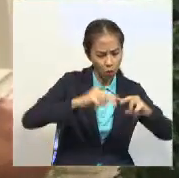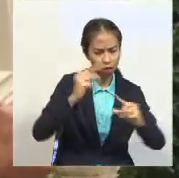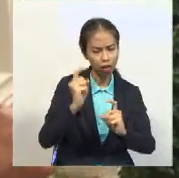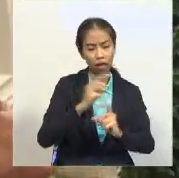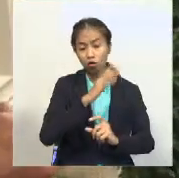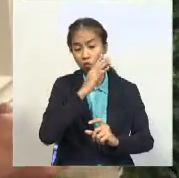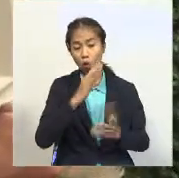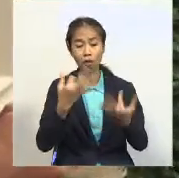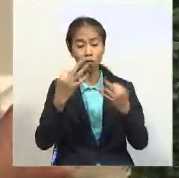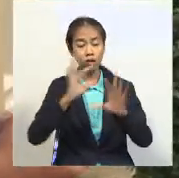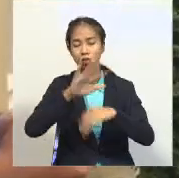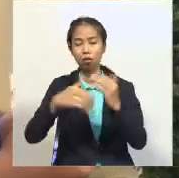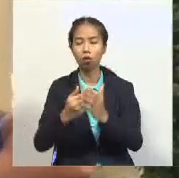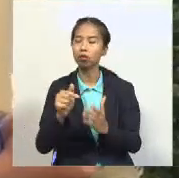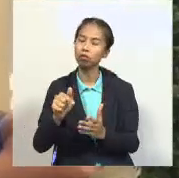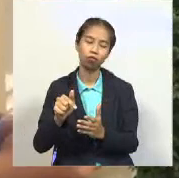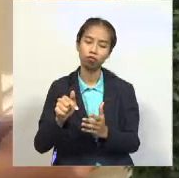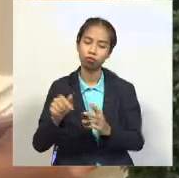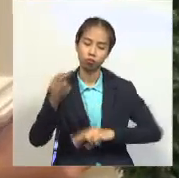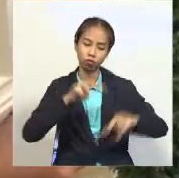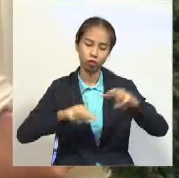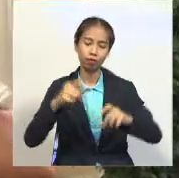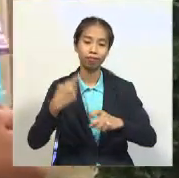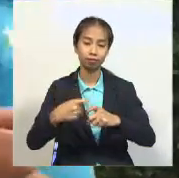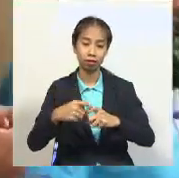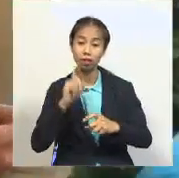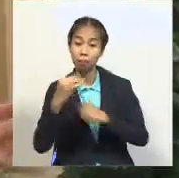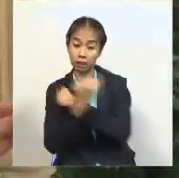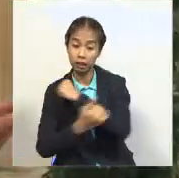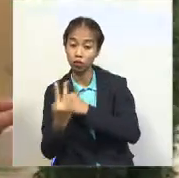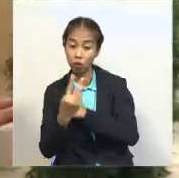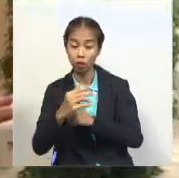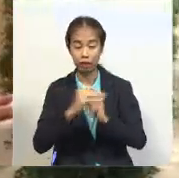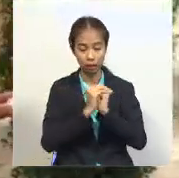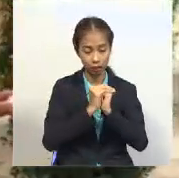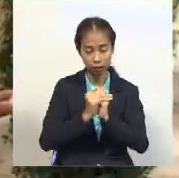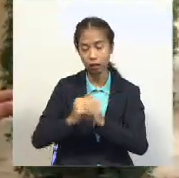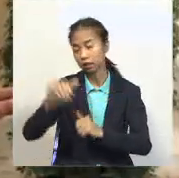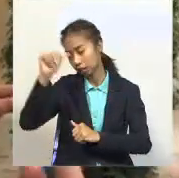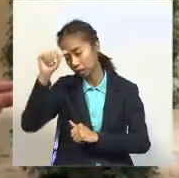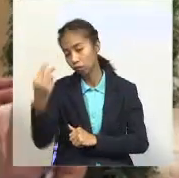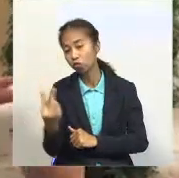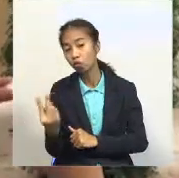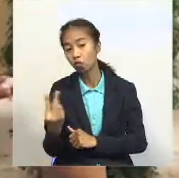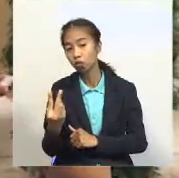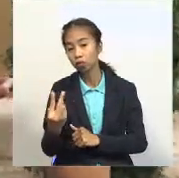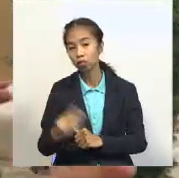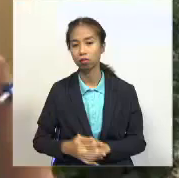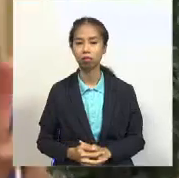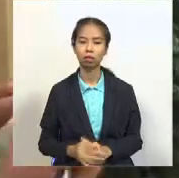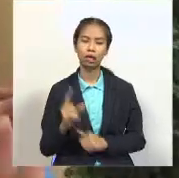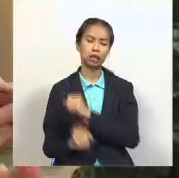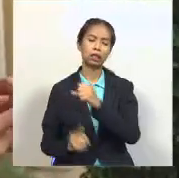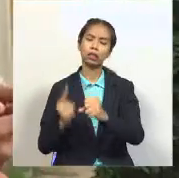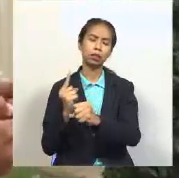ดเนี่ยความมั่นคงจะเป็น ทั้งจีนและอินเดียเลยใช่ไหมคะ ทั้งหมดเลยทั้งจีน เขาแสดงว่า1ปีนั้นเรายุบไปเลย ยุบ